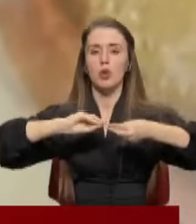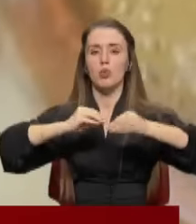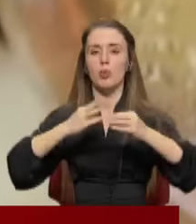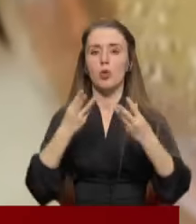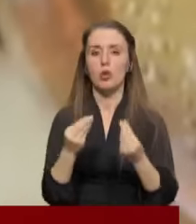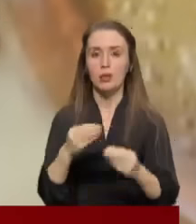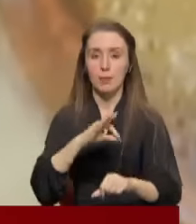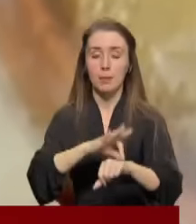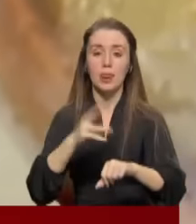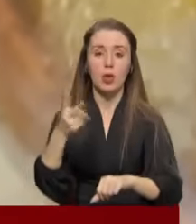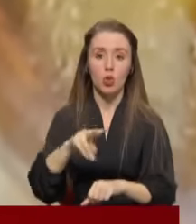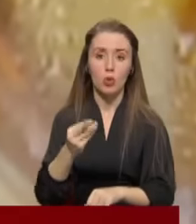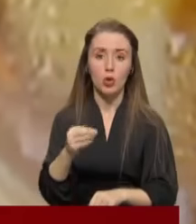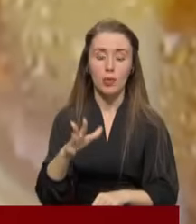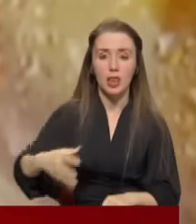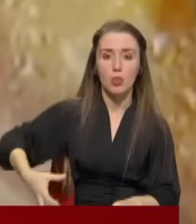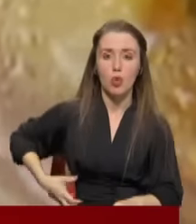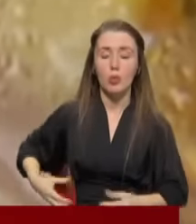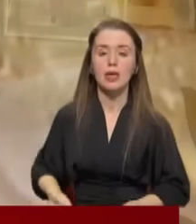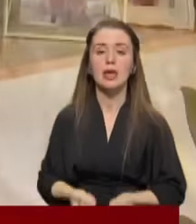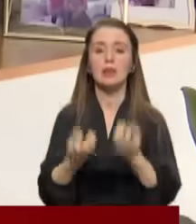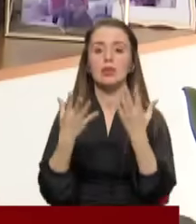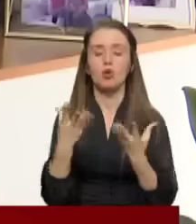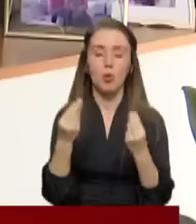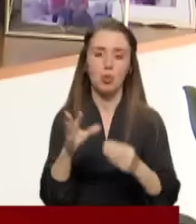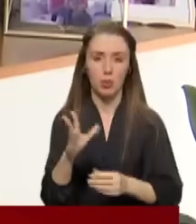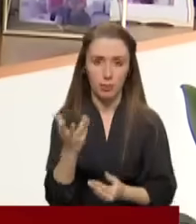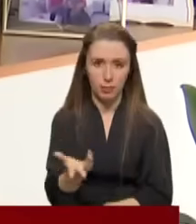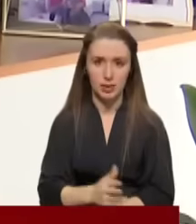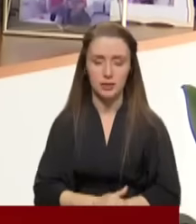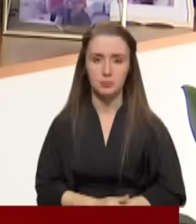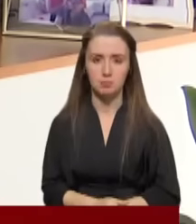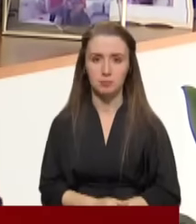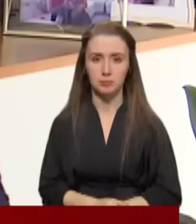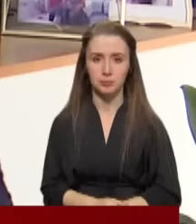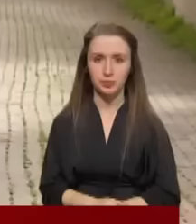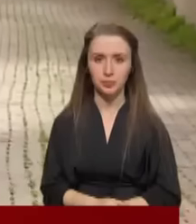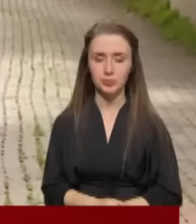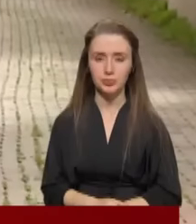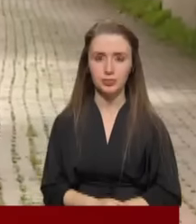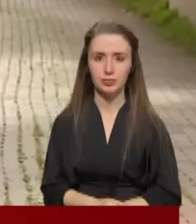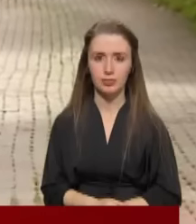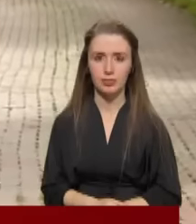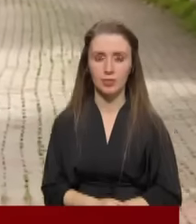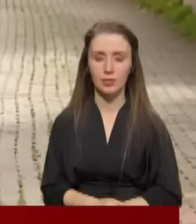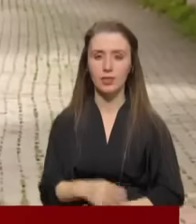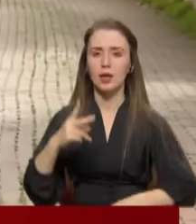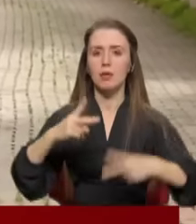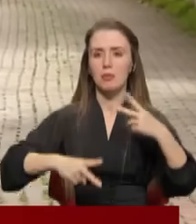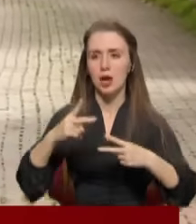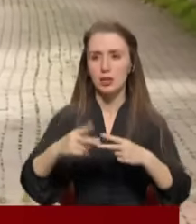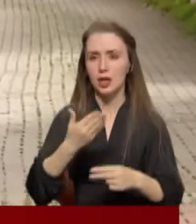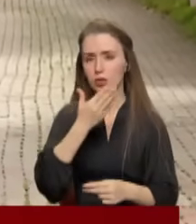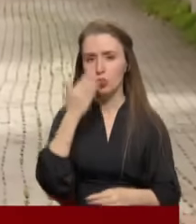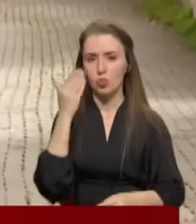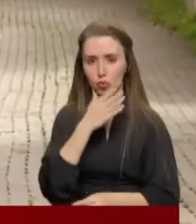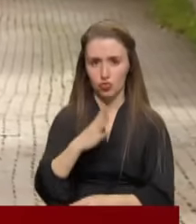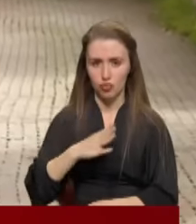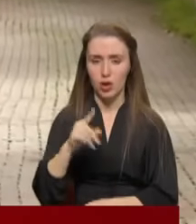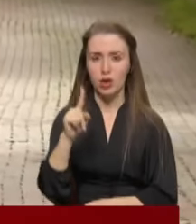ani ölümler, akut böbrek yetmezliği, kronik böbrek yetmezliği gibi problemler ortaya çıkabilir. Aralıklı oruç yapıyorum ben. Hı